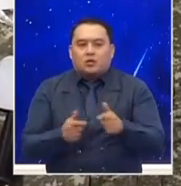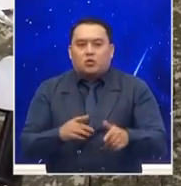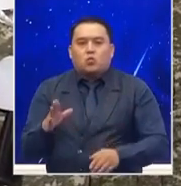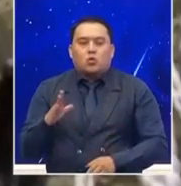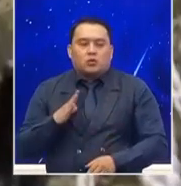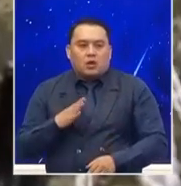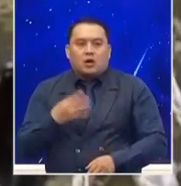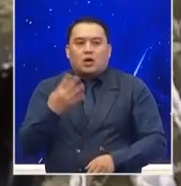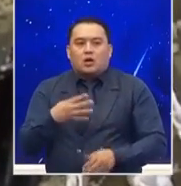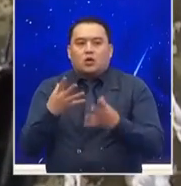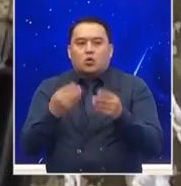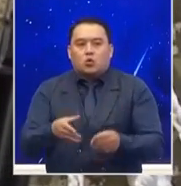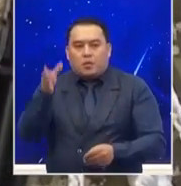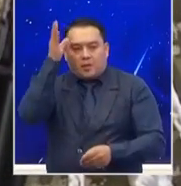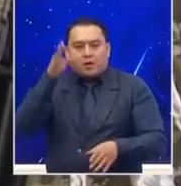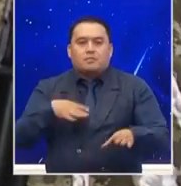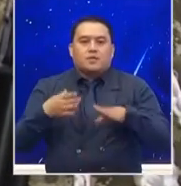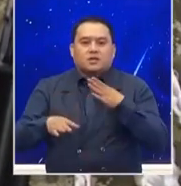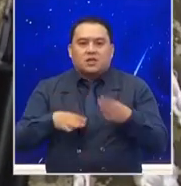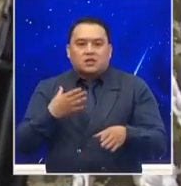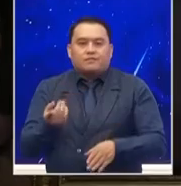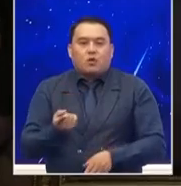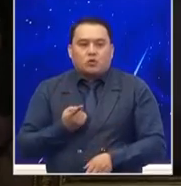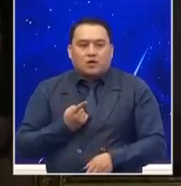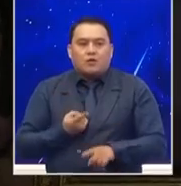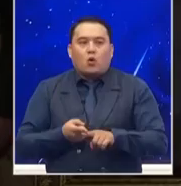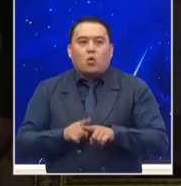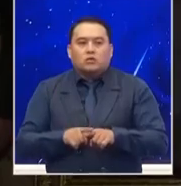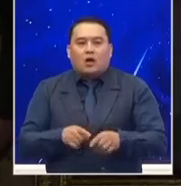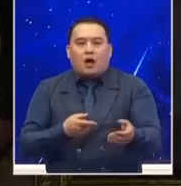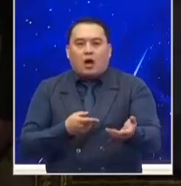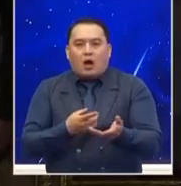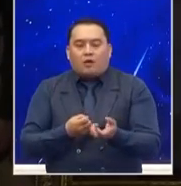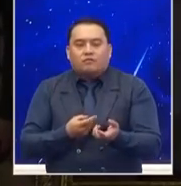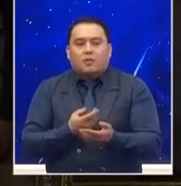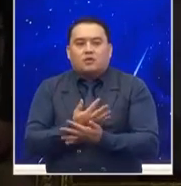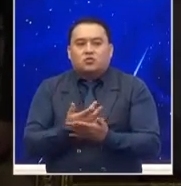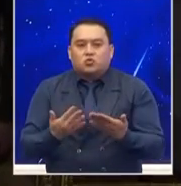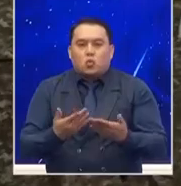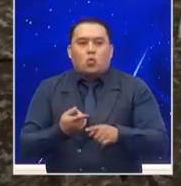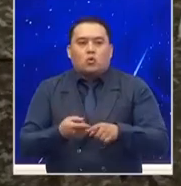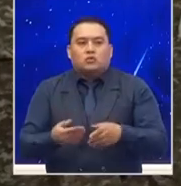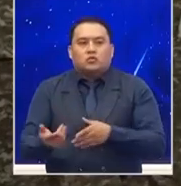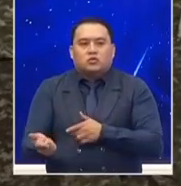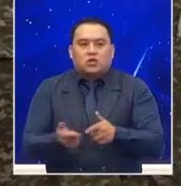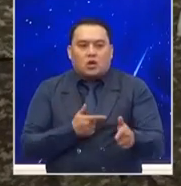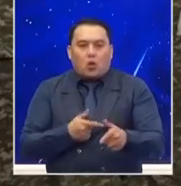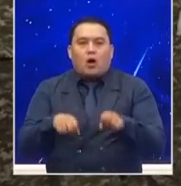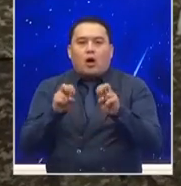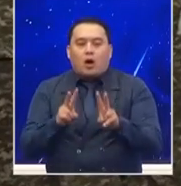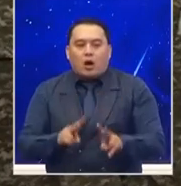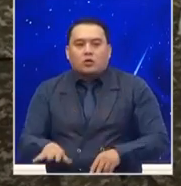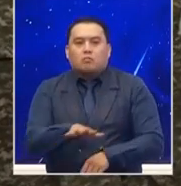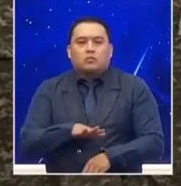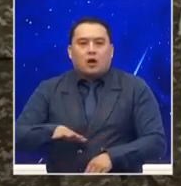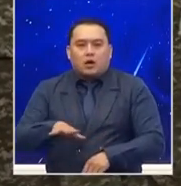Олар мұнда 40 күн бойы білім біліктерін жетілдірді. Сапта жүруден бөлек автомат бөлшектеп белгілі бір уақытта жинауды үйренді. Арнайы